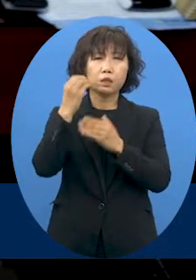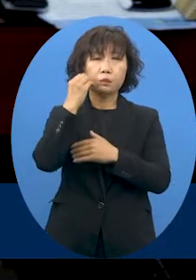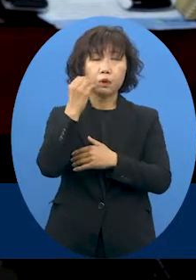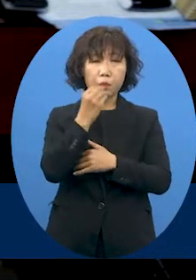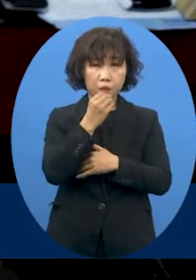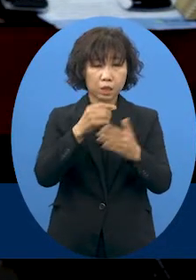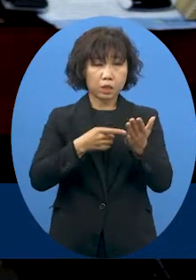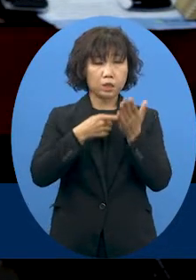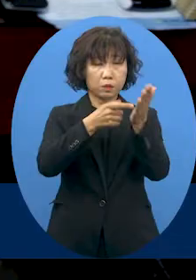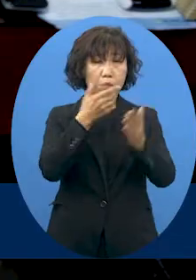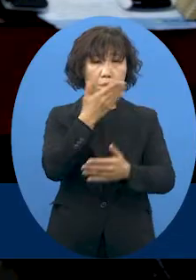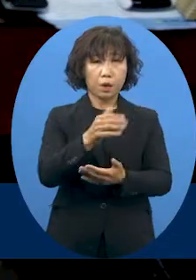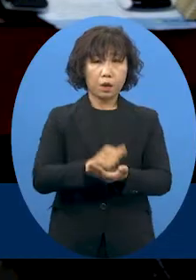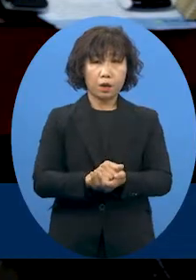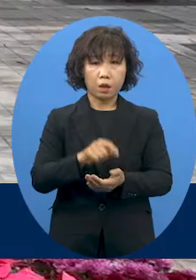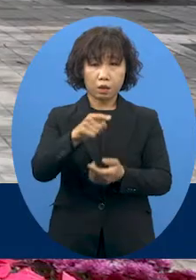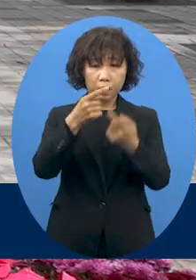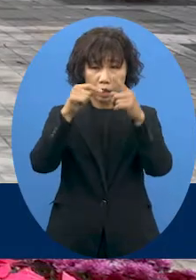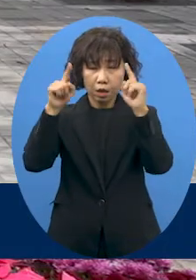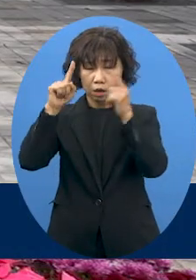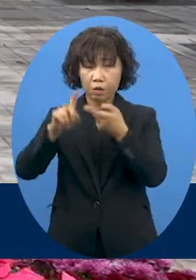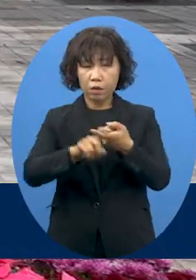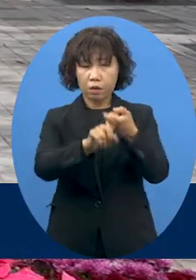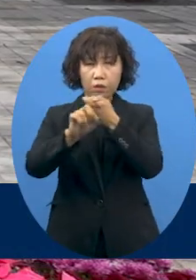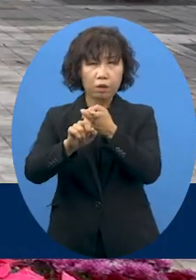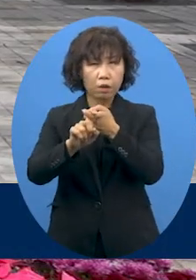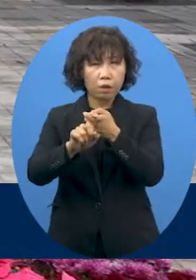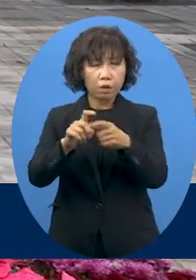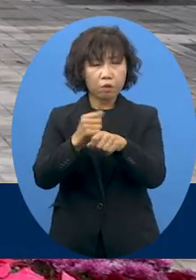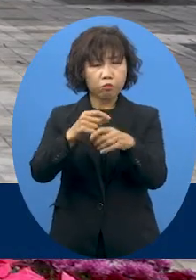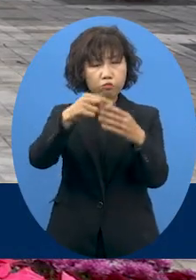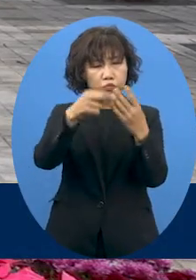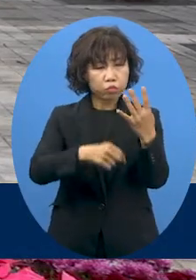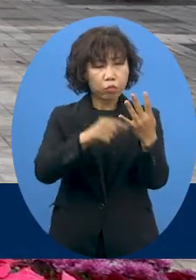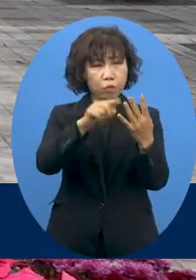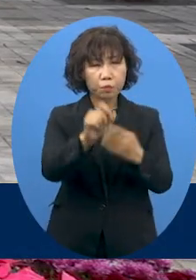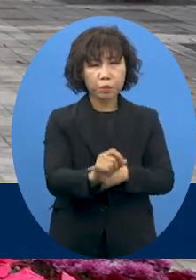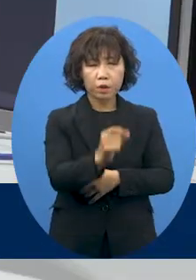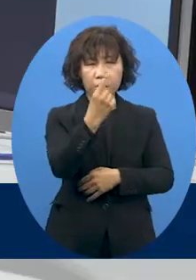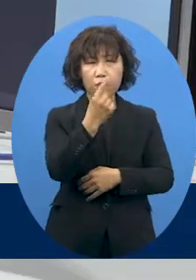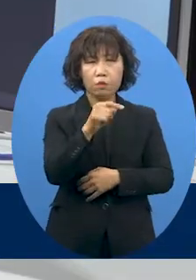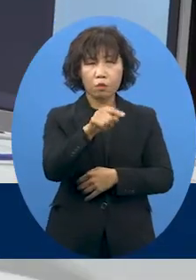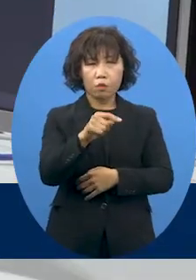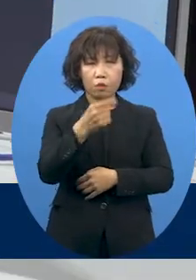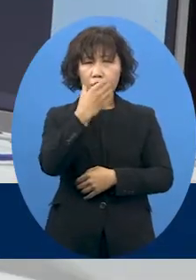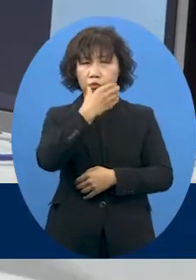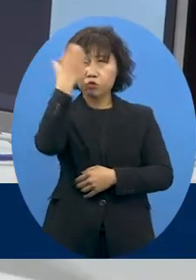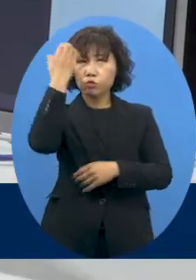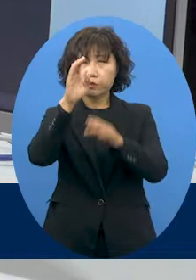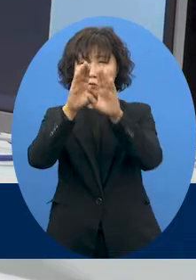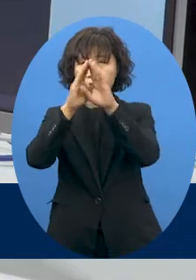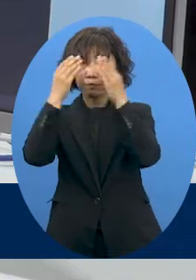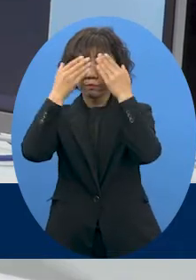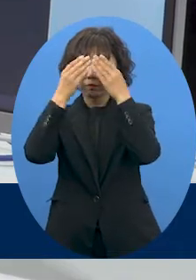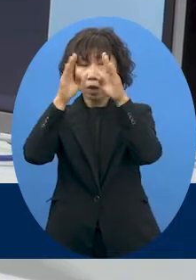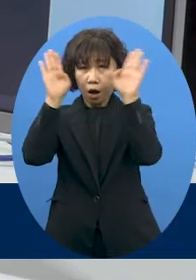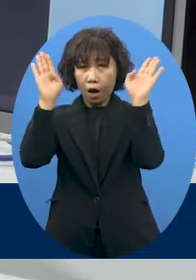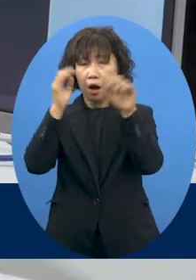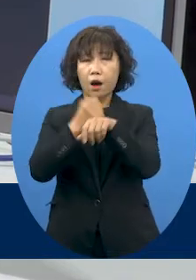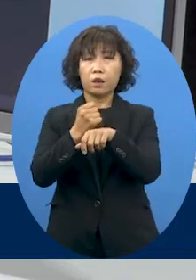홈페이지에서 신청하면 됩니다 구는 관내 대학과 연계한 다양한 프로그램 운영을 통해 국민의 꿈을 여는